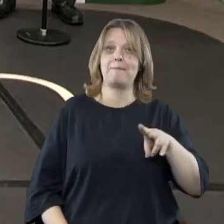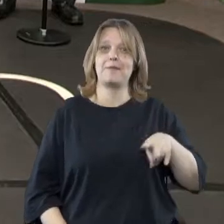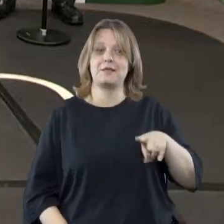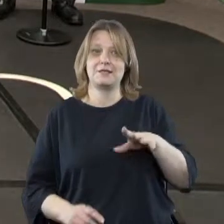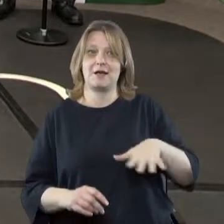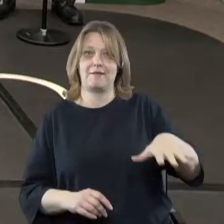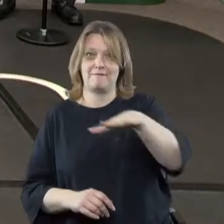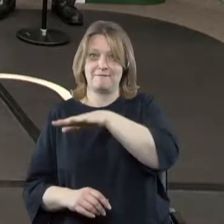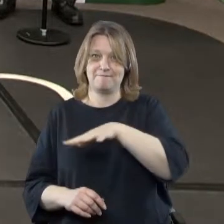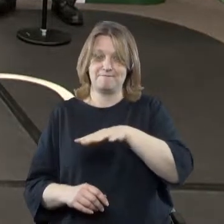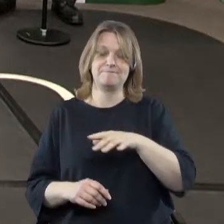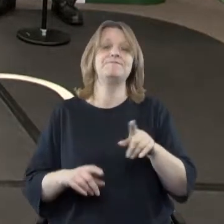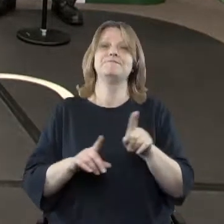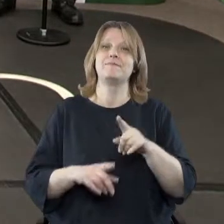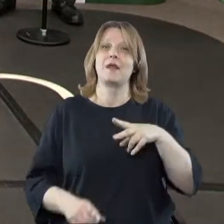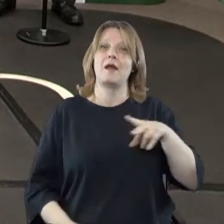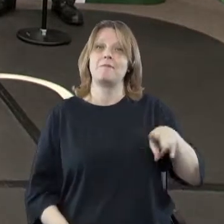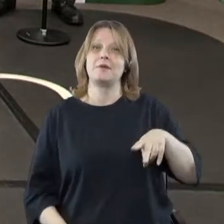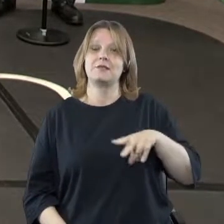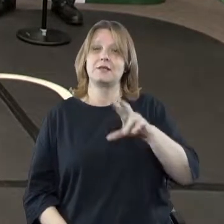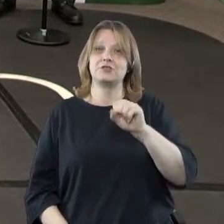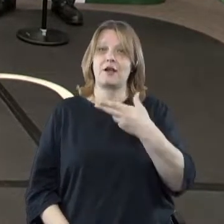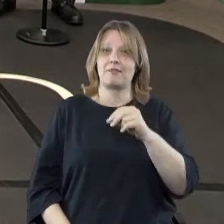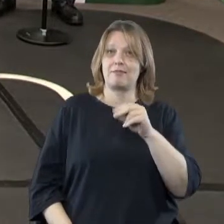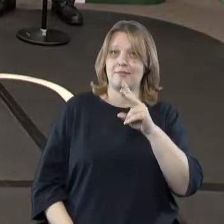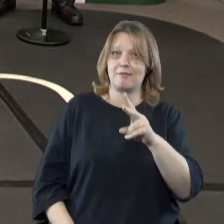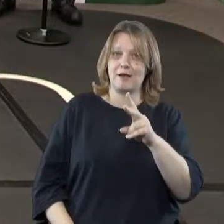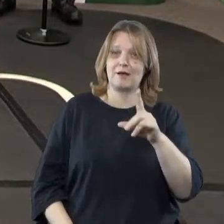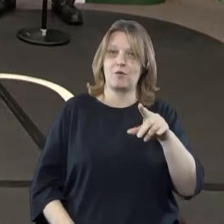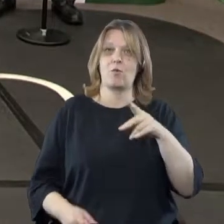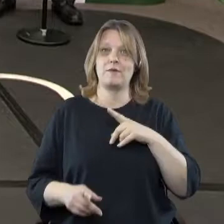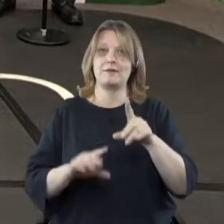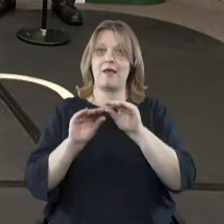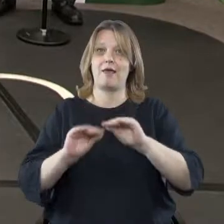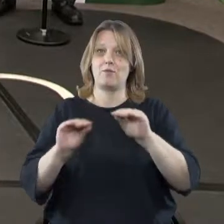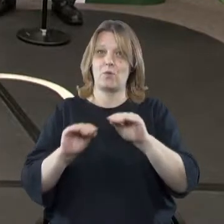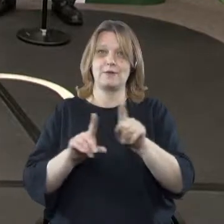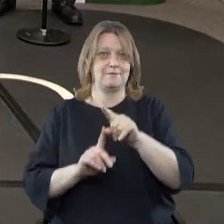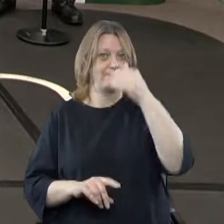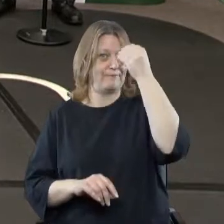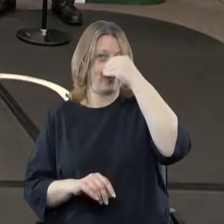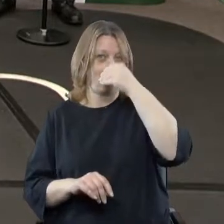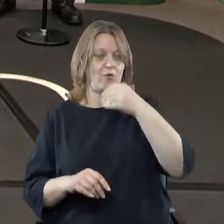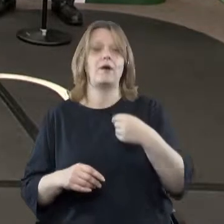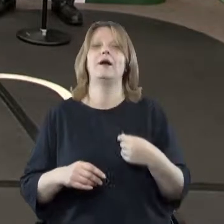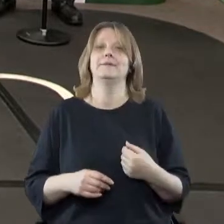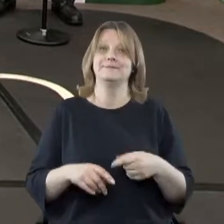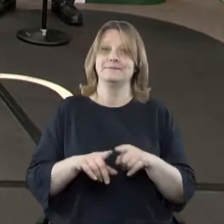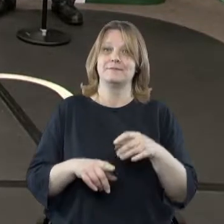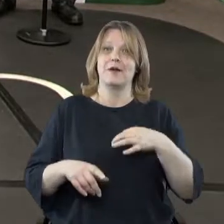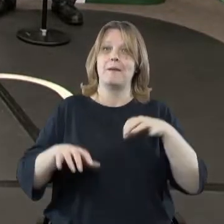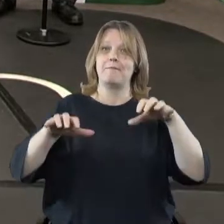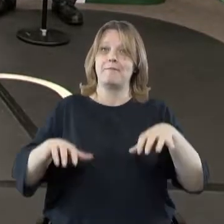Pana ministra Przemysława Czarnka, ministra edukacji i nauki. Oraz panią prezes Polskiego